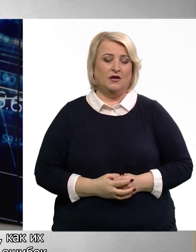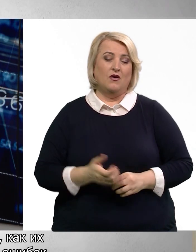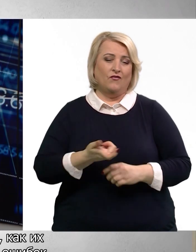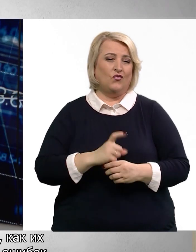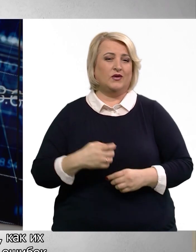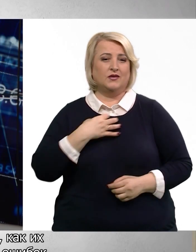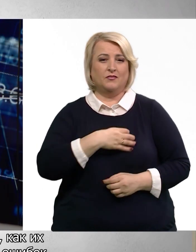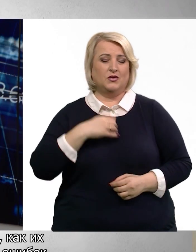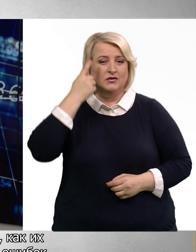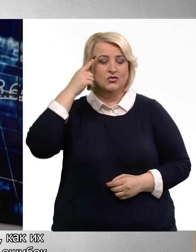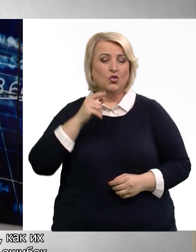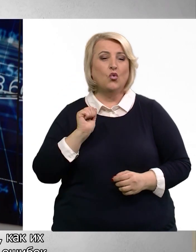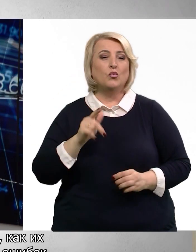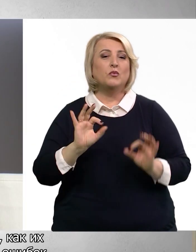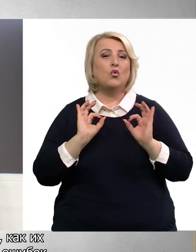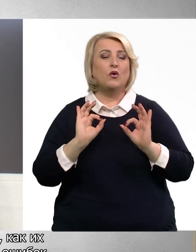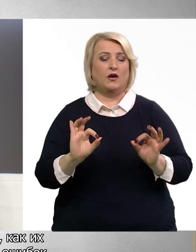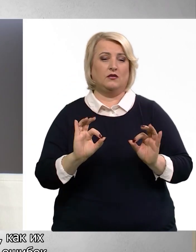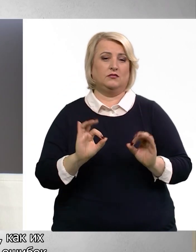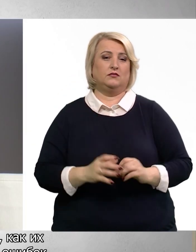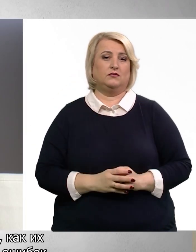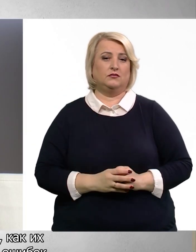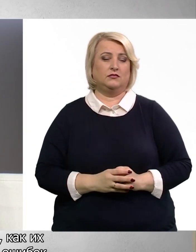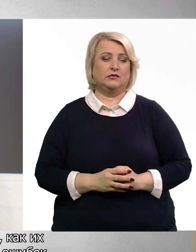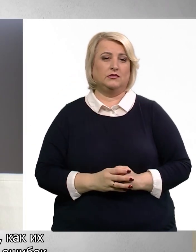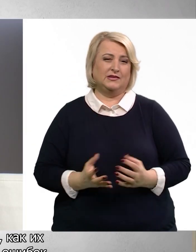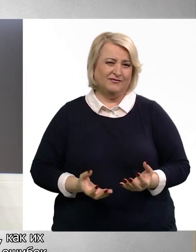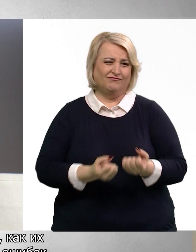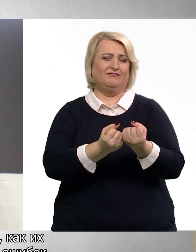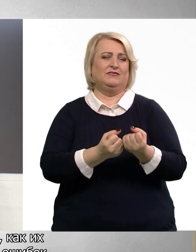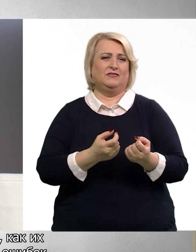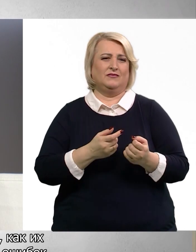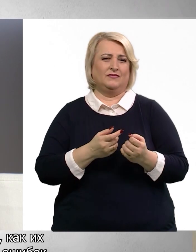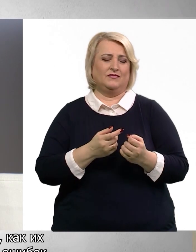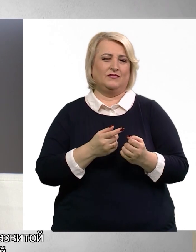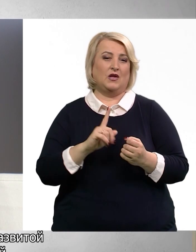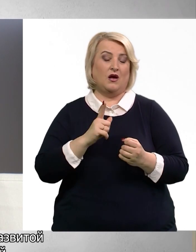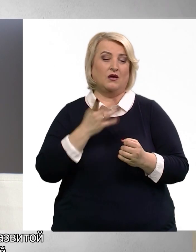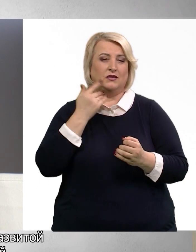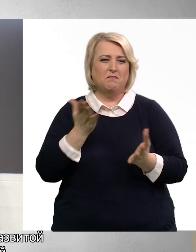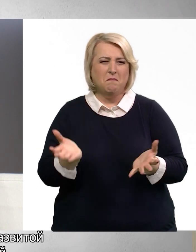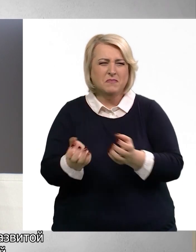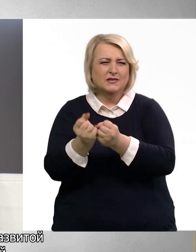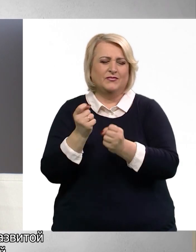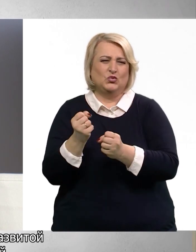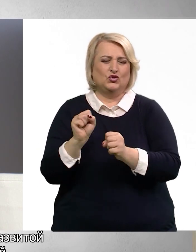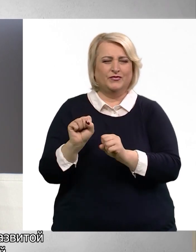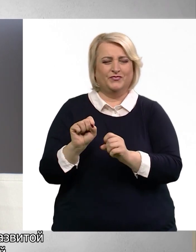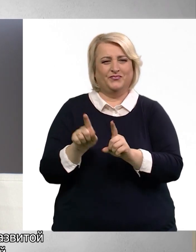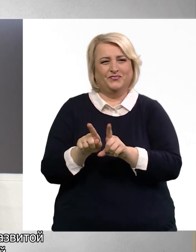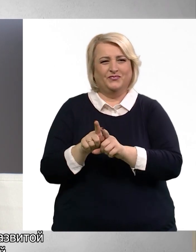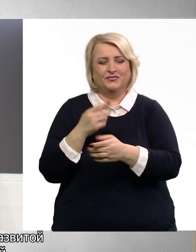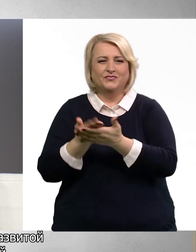important să știm cum corect să-i încurajăm și să le încurajăm eșecurile. Și